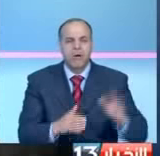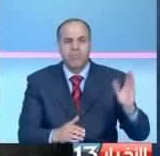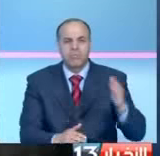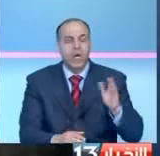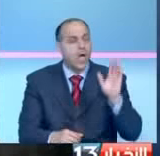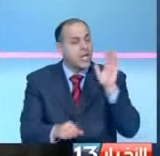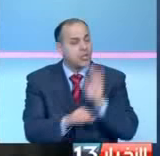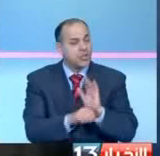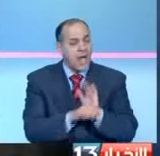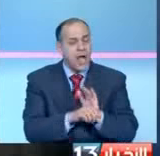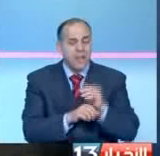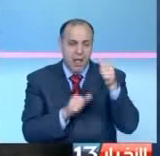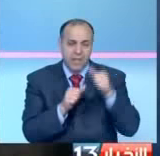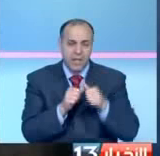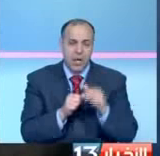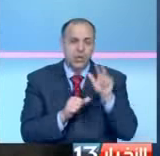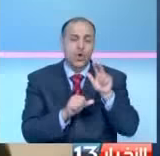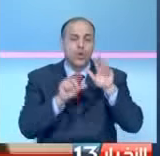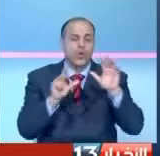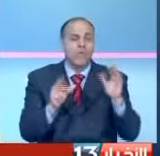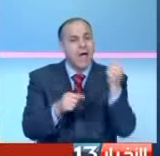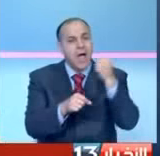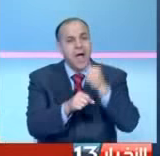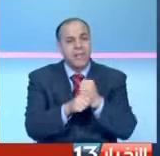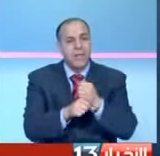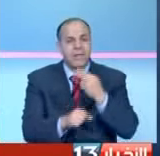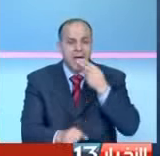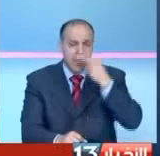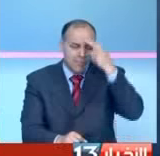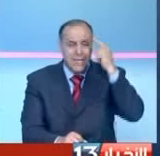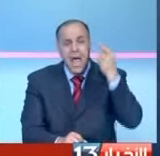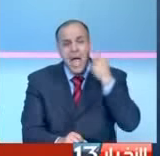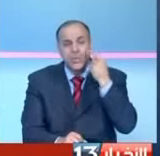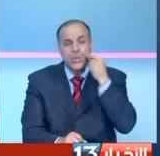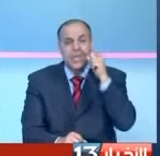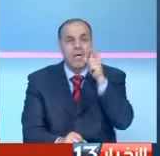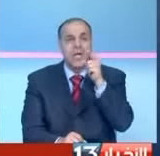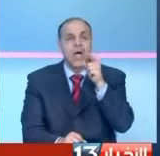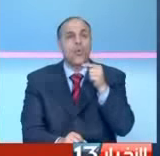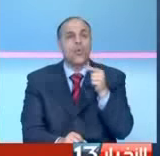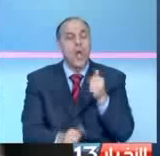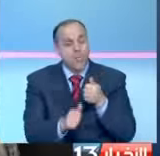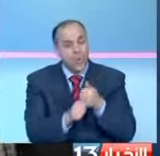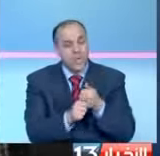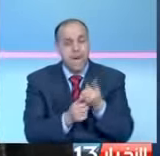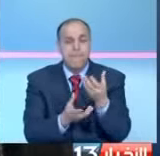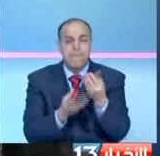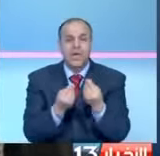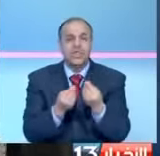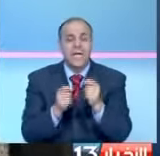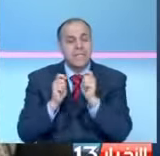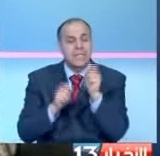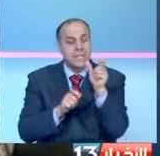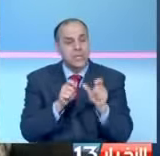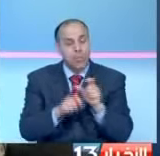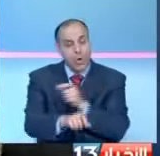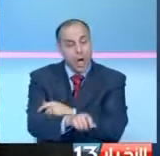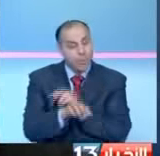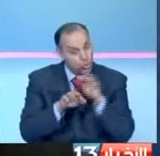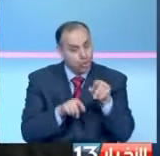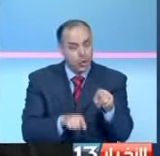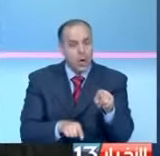شهادات عُلِضت في الذكرى 39 لأحداث الخميس الأسود بادرة حظيت بمتابعة العديد من السياسيين